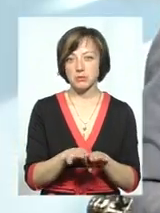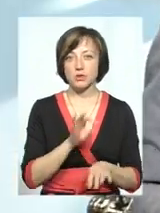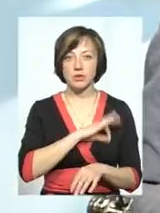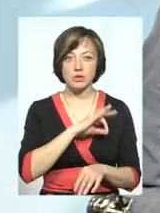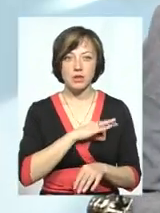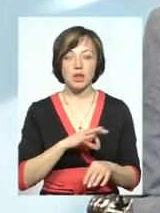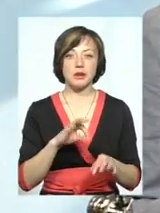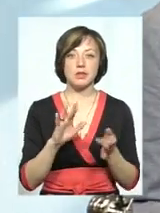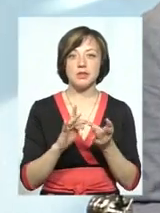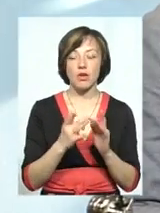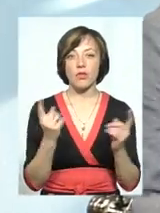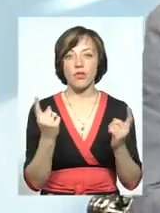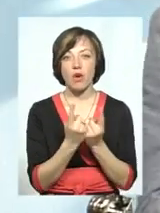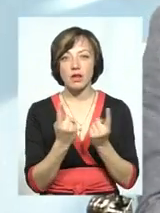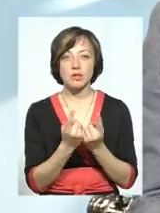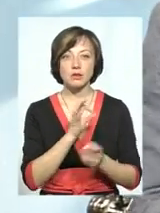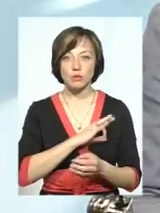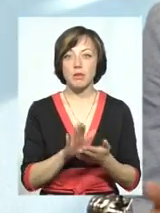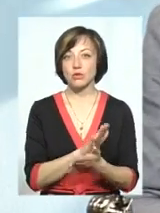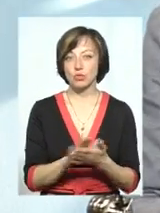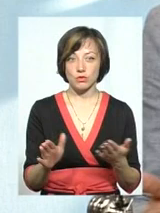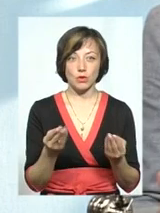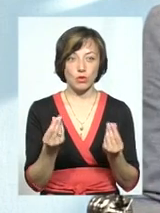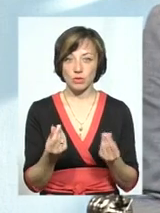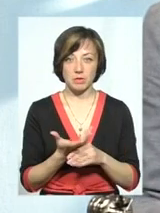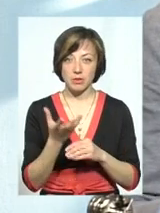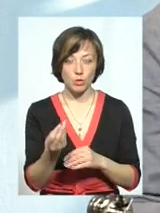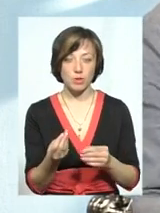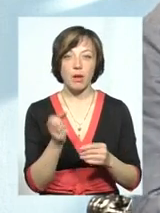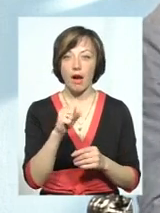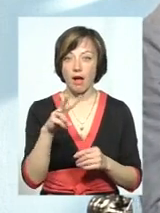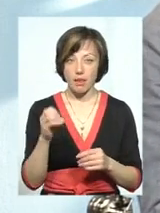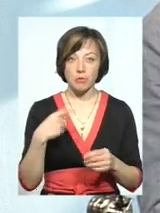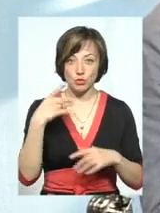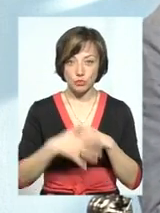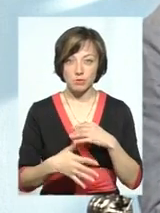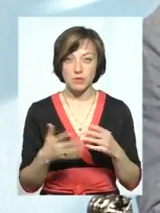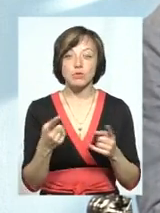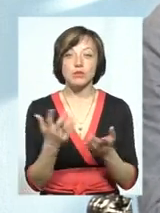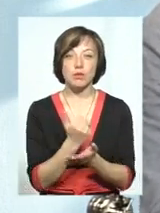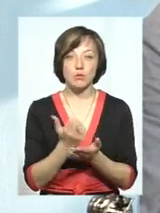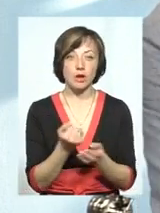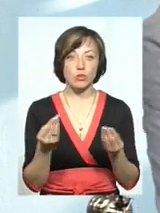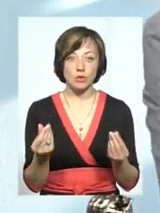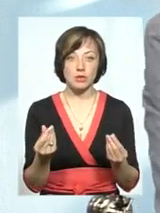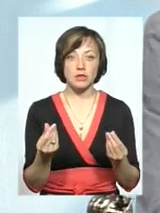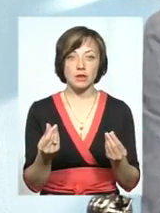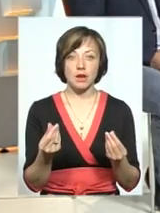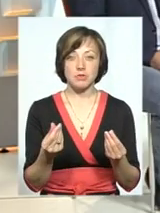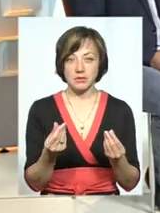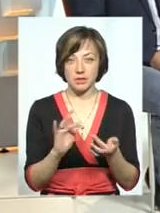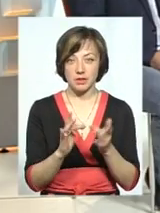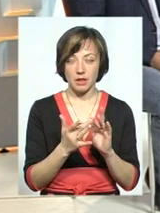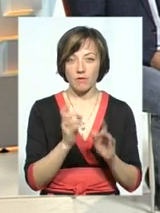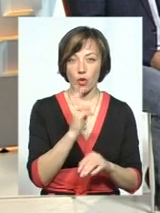користуємося там соціальною мережею однокласники, користуємося безкоштовно. Ну, ніби гроші не платимо там, але ж ми ж розуміємо, на чому заробляє гроші там та сама соціальна мережа.